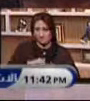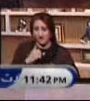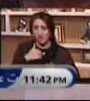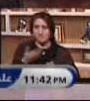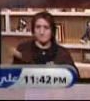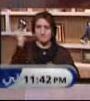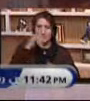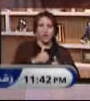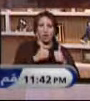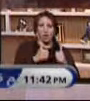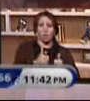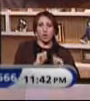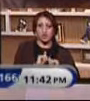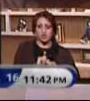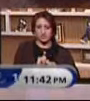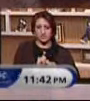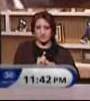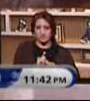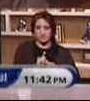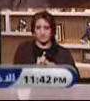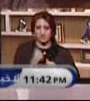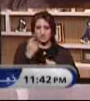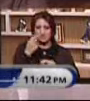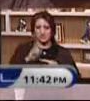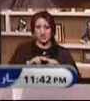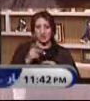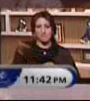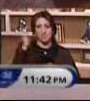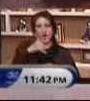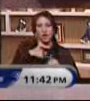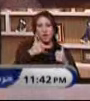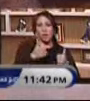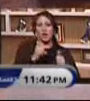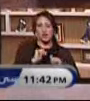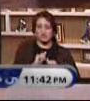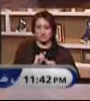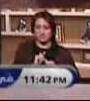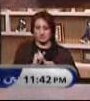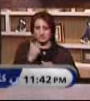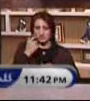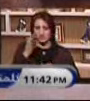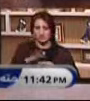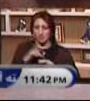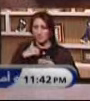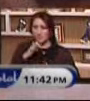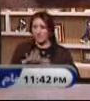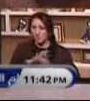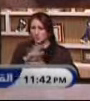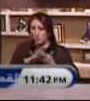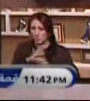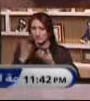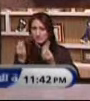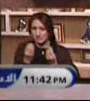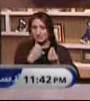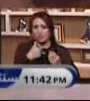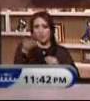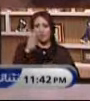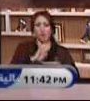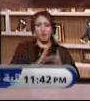المصيبه، ده يبقى من قطع الذهب. يعمل ايه الجواهري؟ يجيب قطعه الذهب مختلط بها نحاس وقصدير اللي بيسموها المعادن